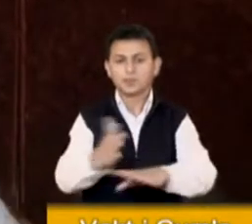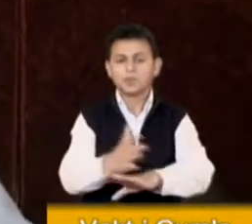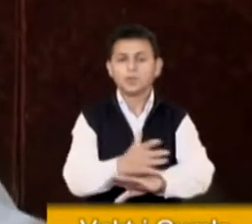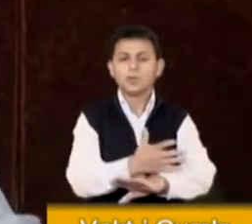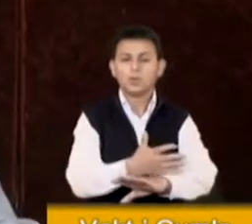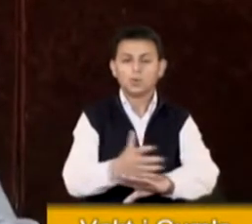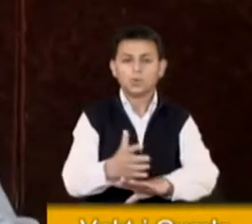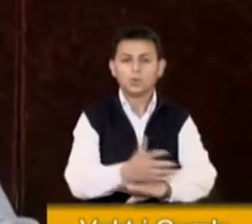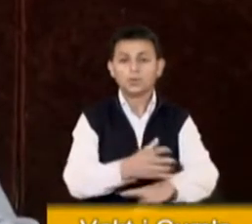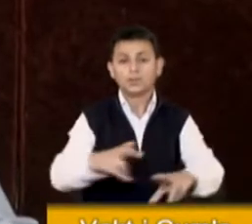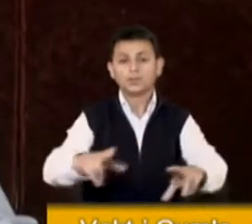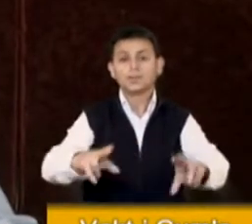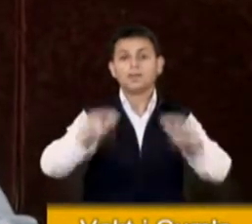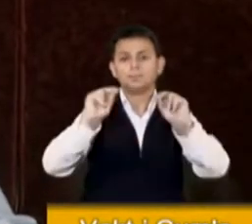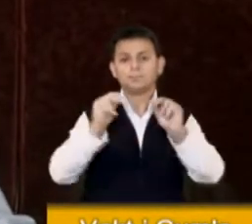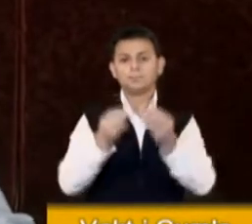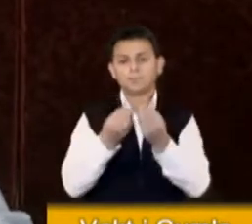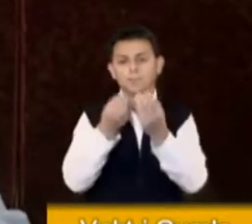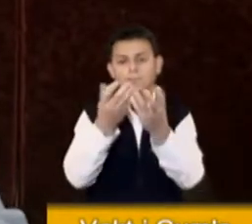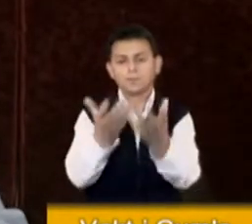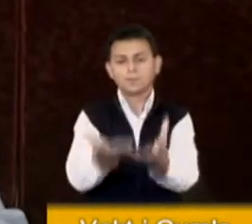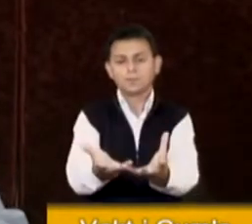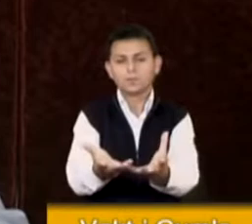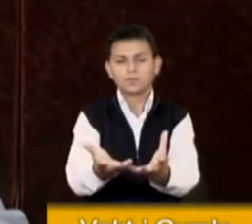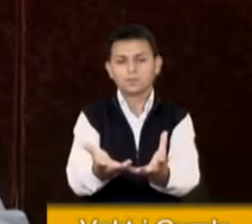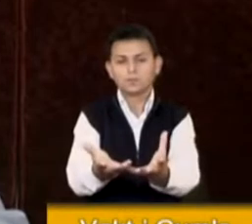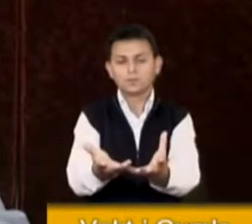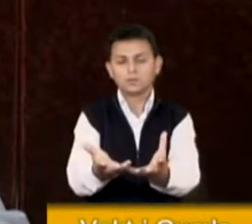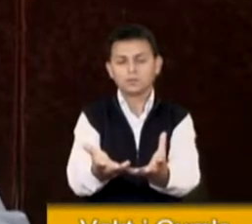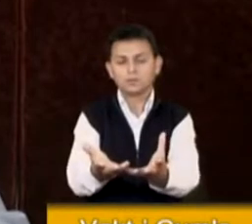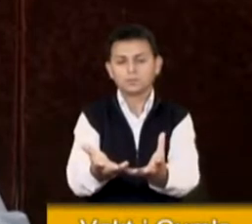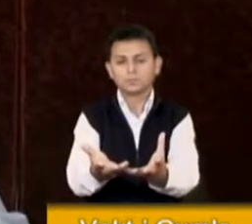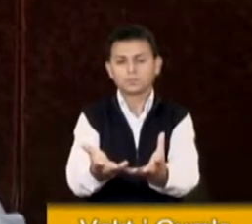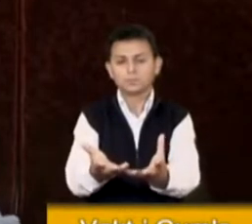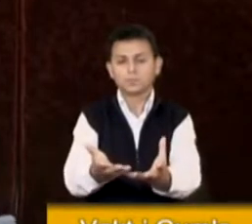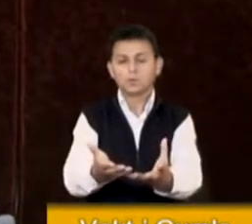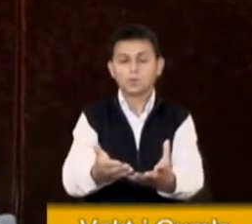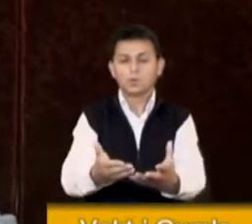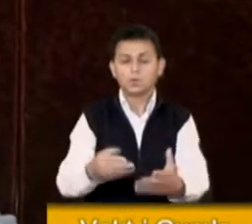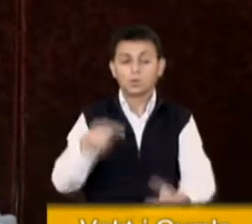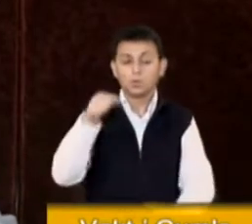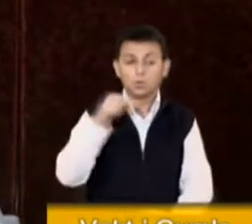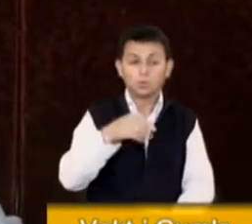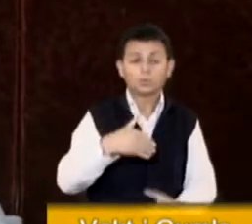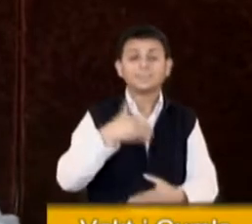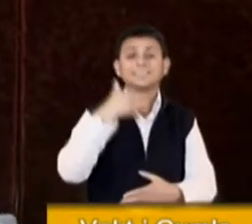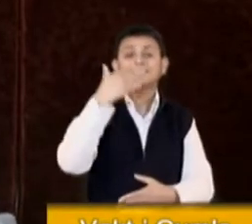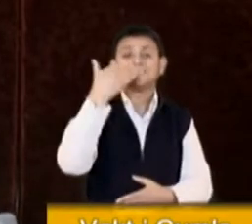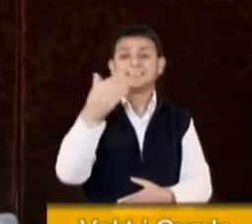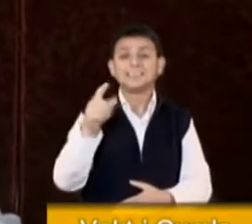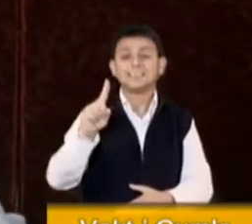tam olarak vermiş. Ve lem tazlim minhu şey'a ondan hiçbir şey